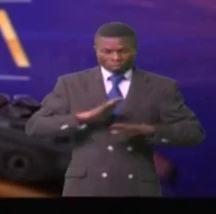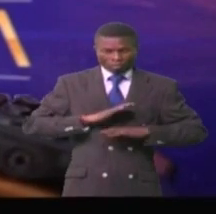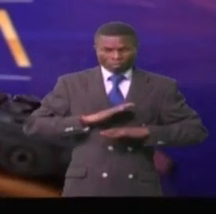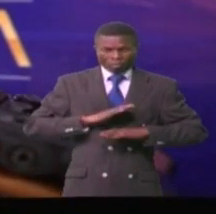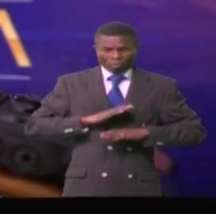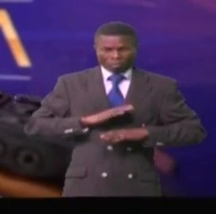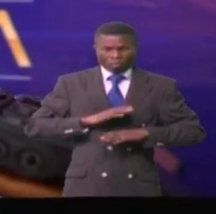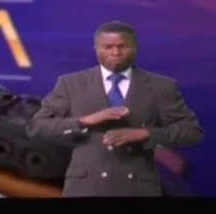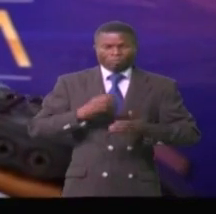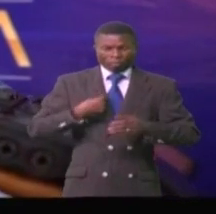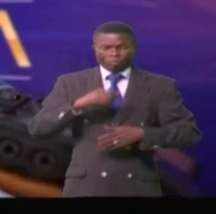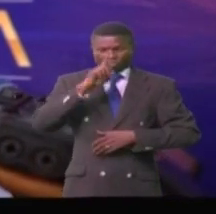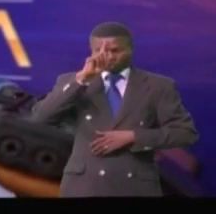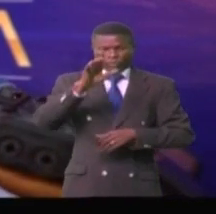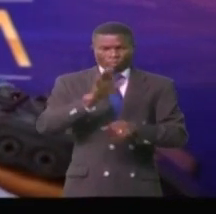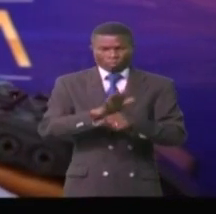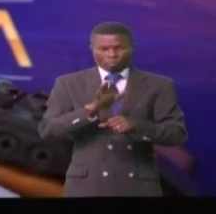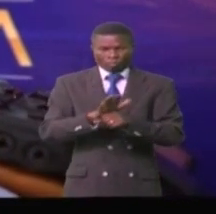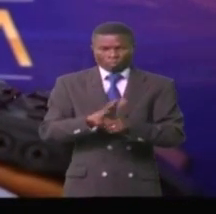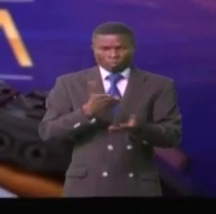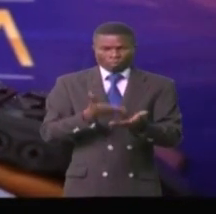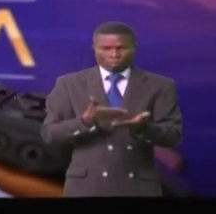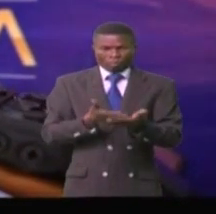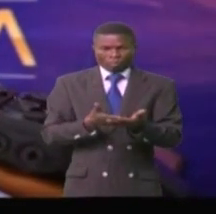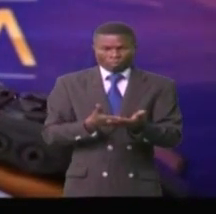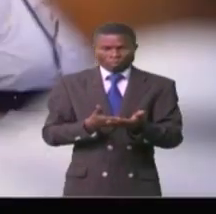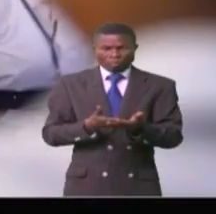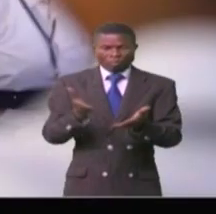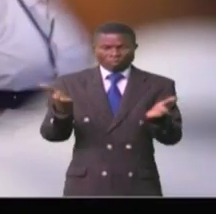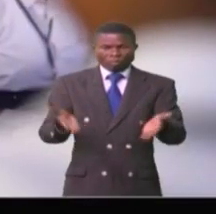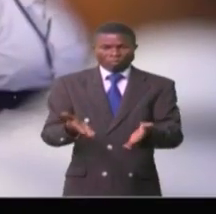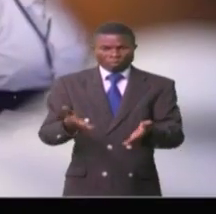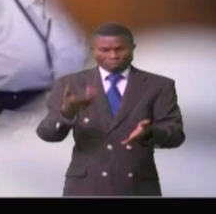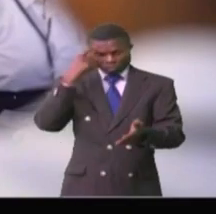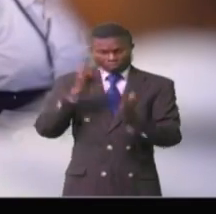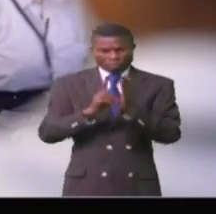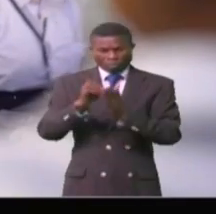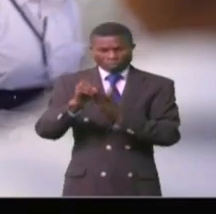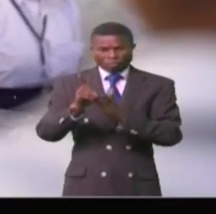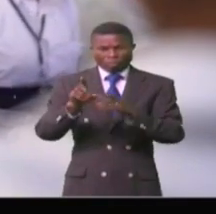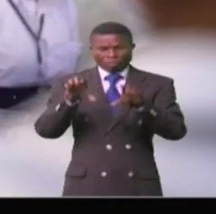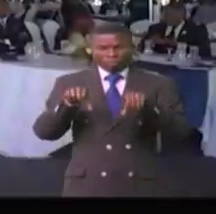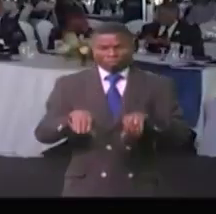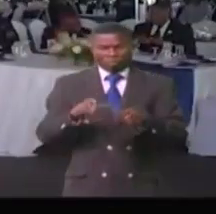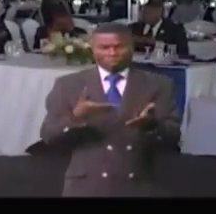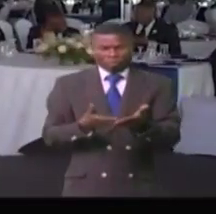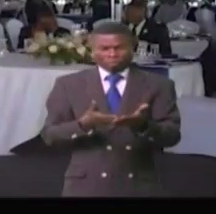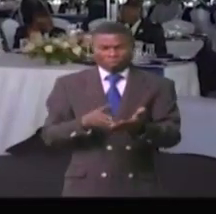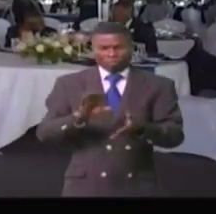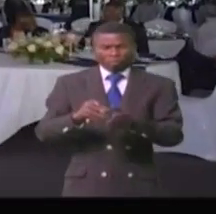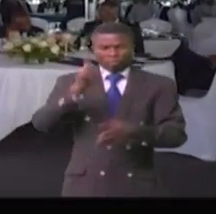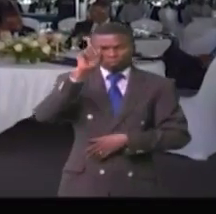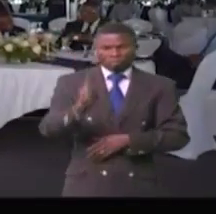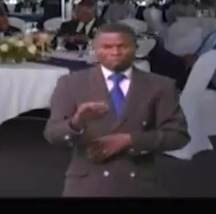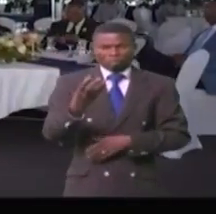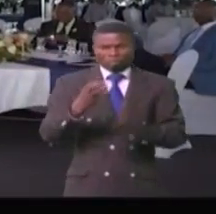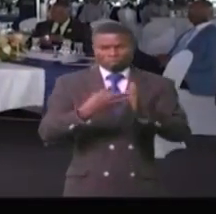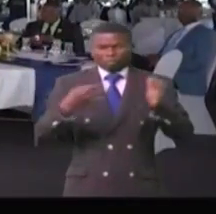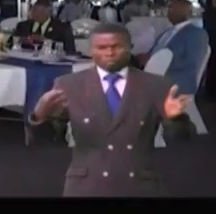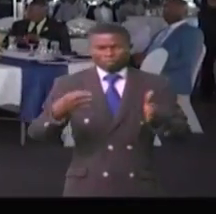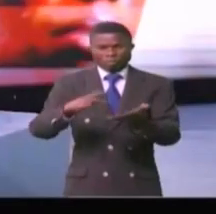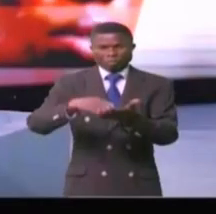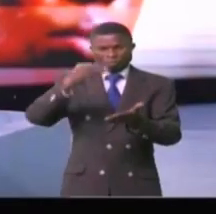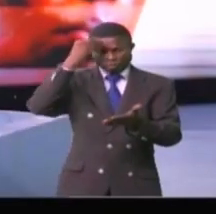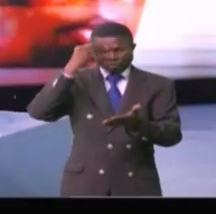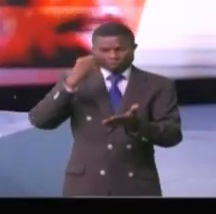fille intelligente qui va être là pour développer le Congo. Ils étaient environ 180 à